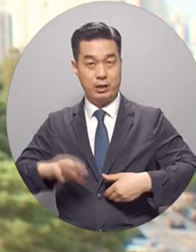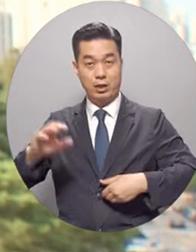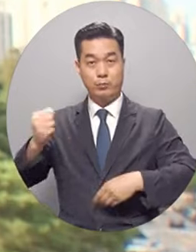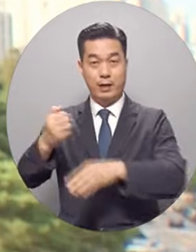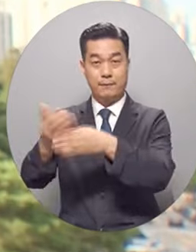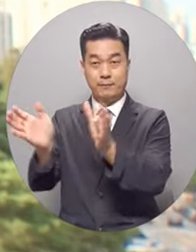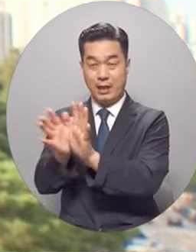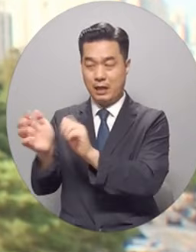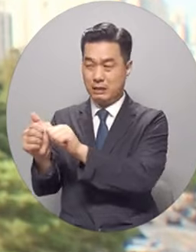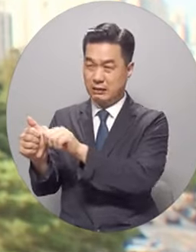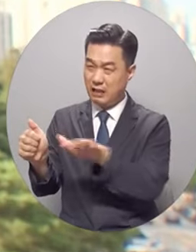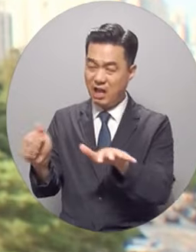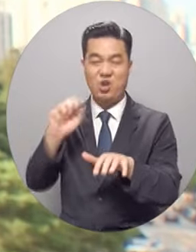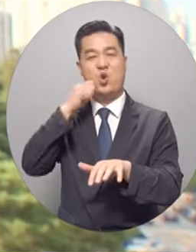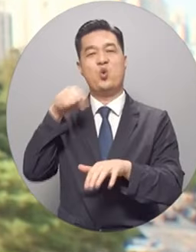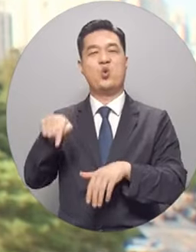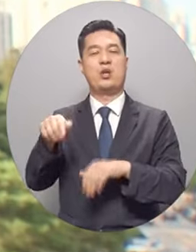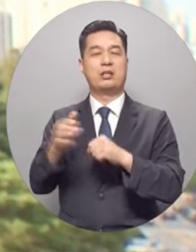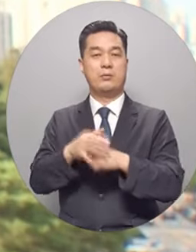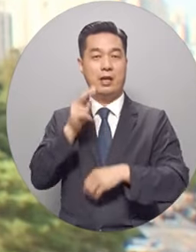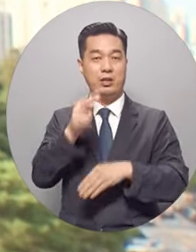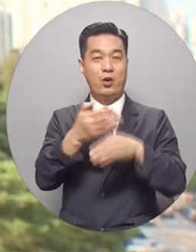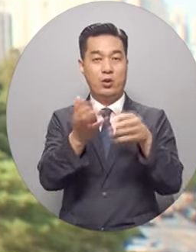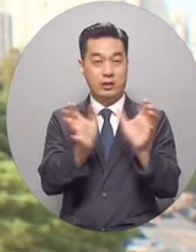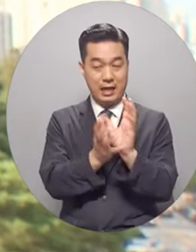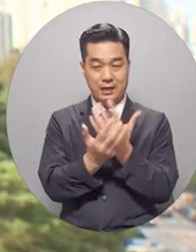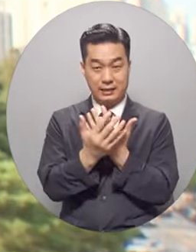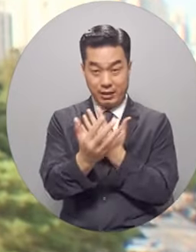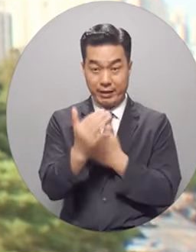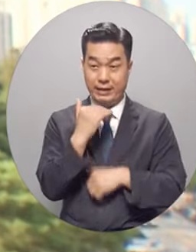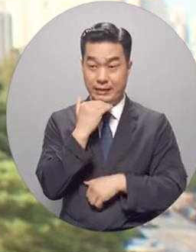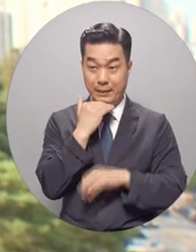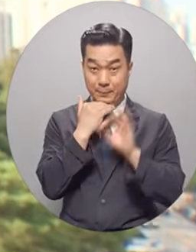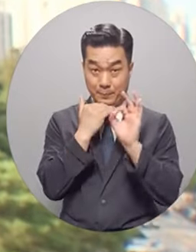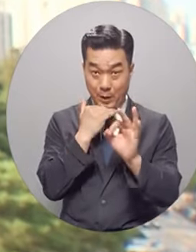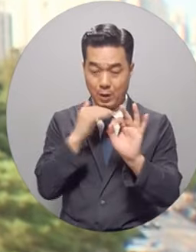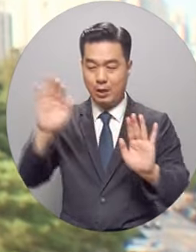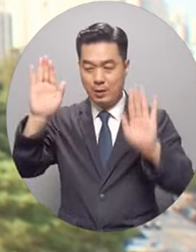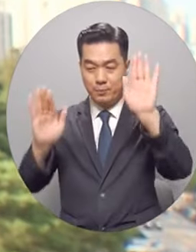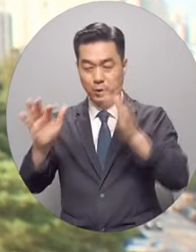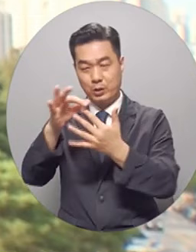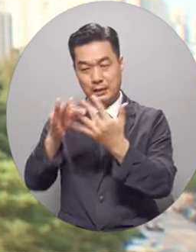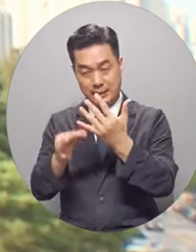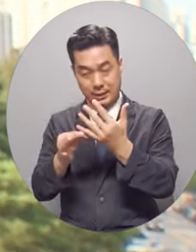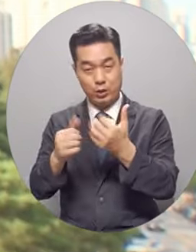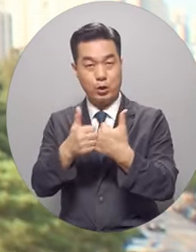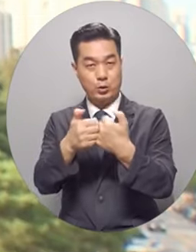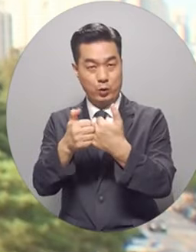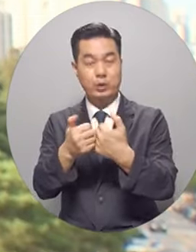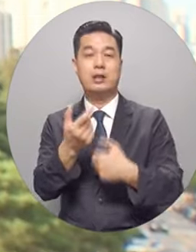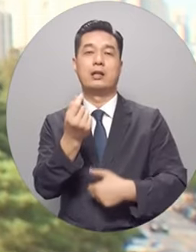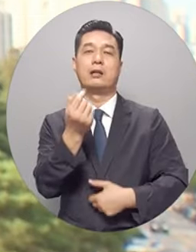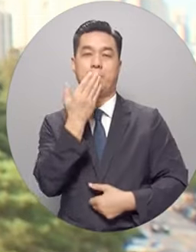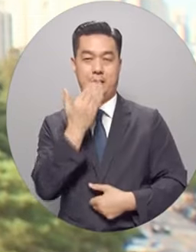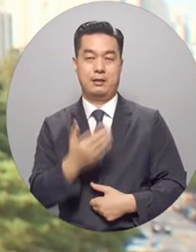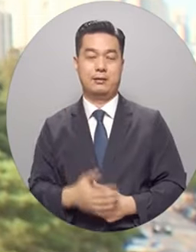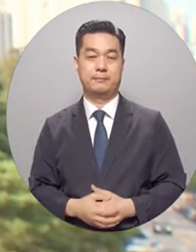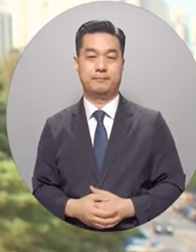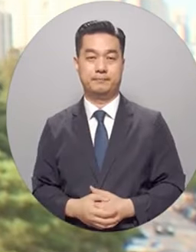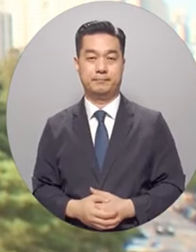어려운 상황이다 보니 여당 전당대회 결과 등 상황을 지켜보며 표결 일정을 논의할 방침입니다. MBC 뉴스 정상빈입니다.